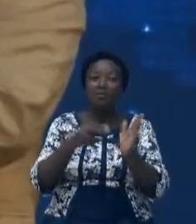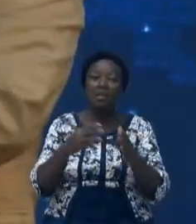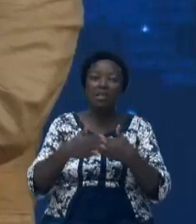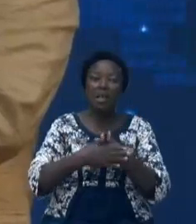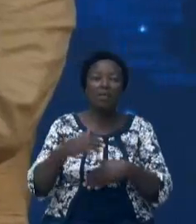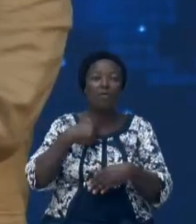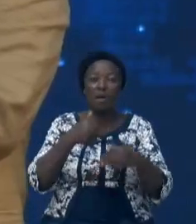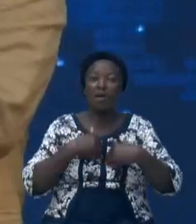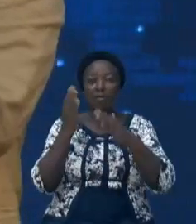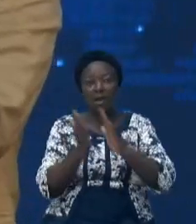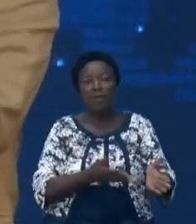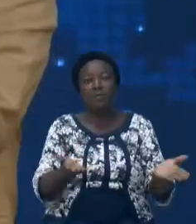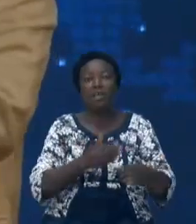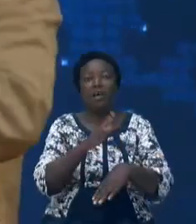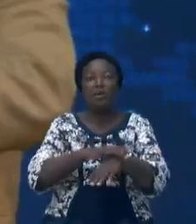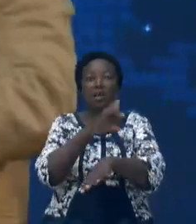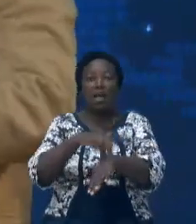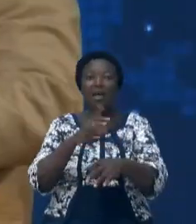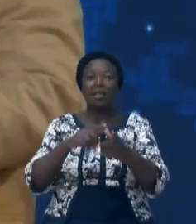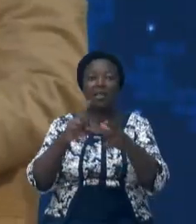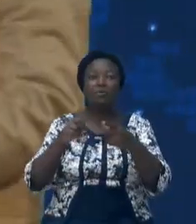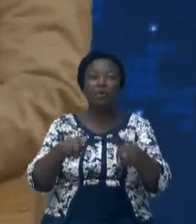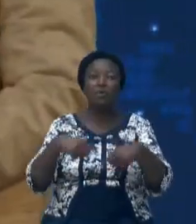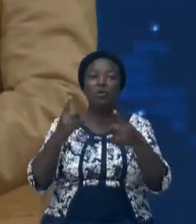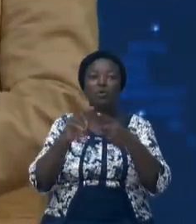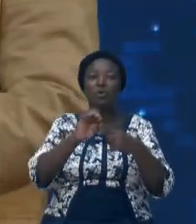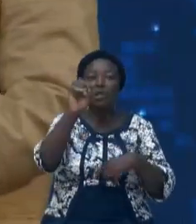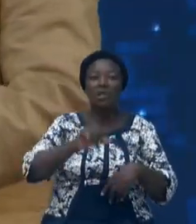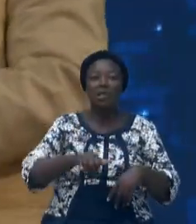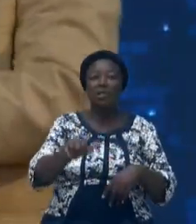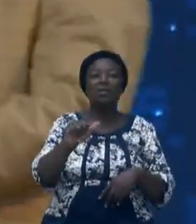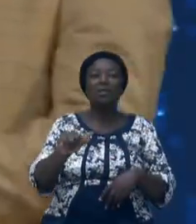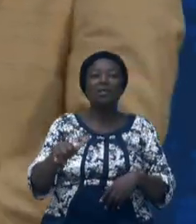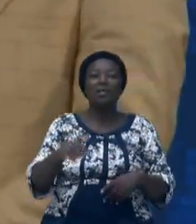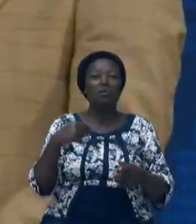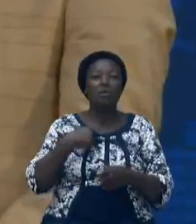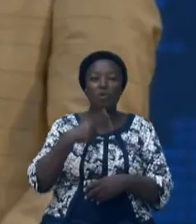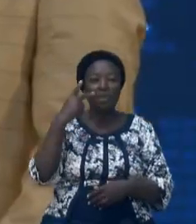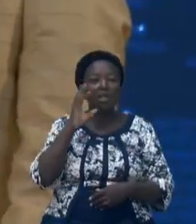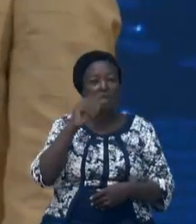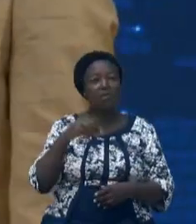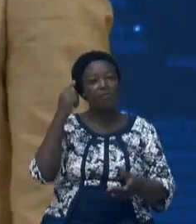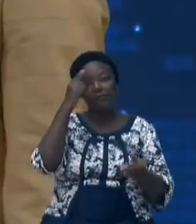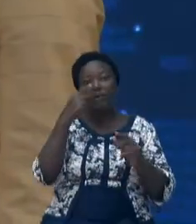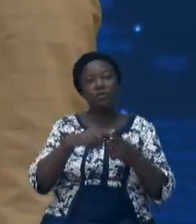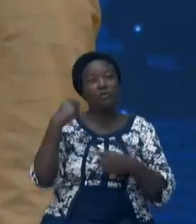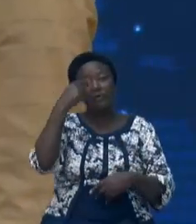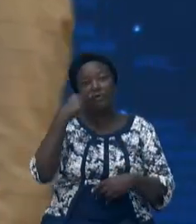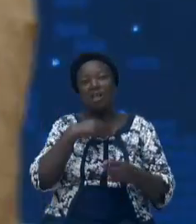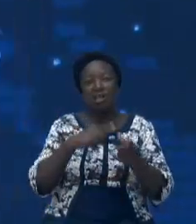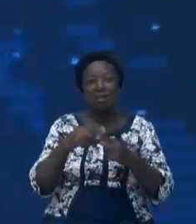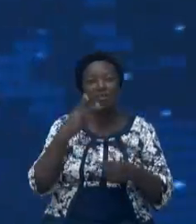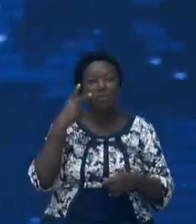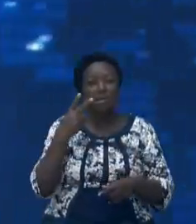idy est éternellement cela veut dire après que nous aurons quitté la tête et que nous irons dans